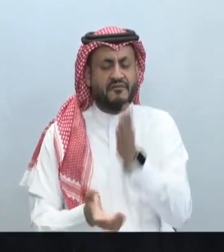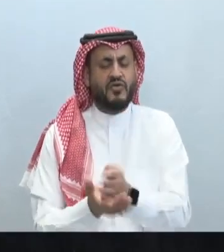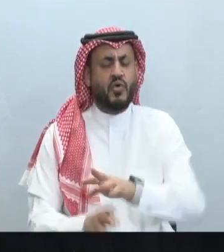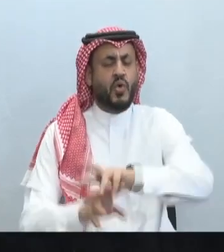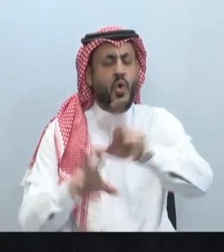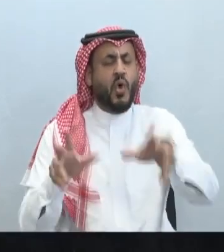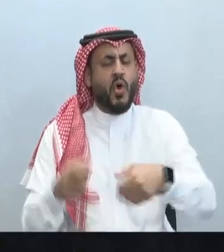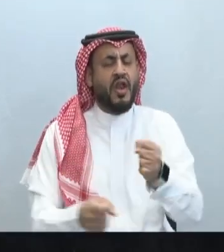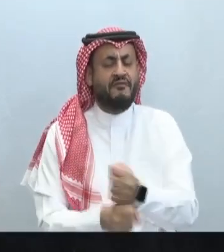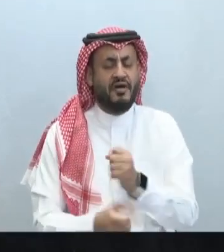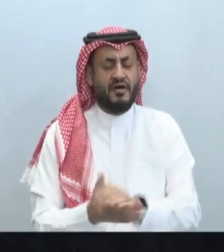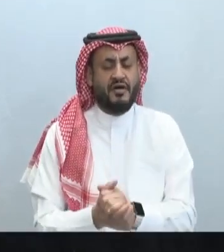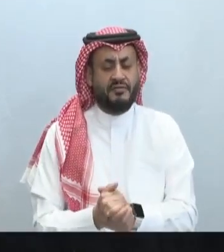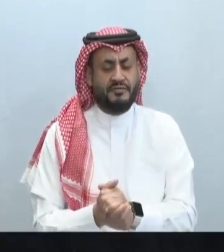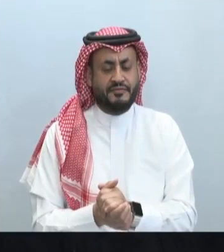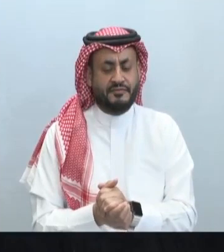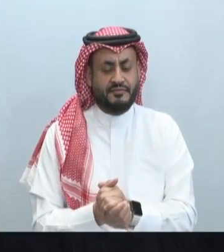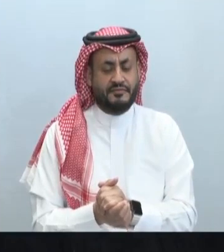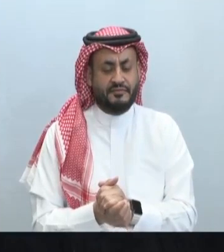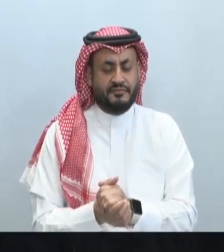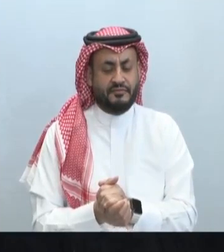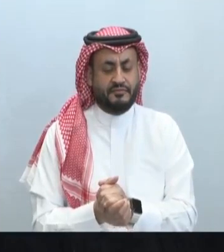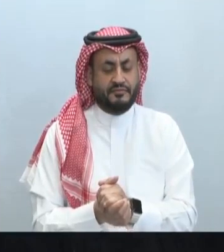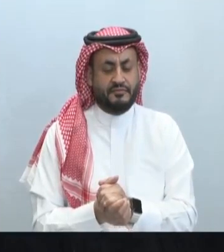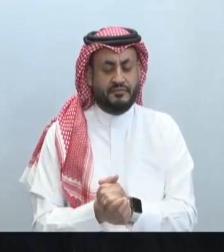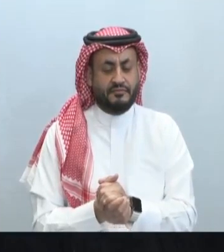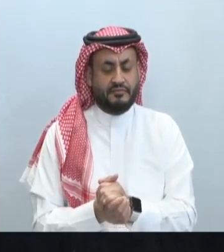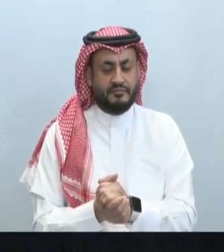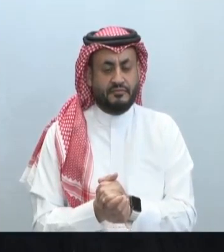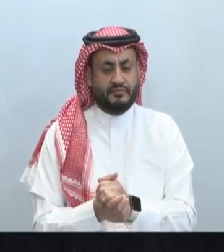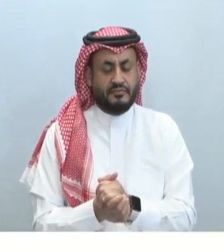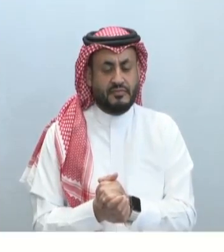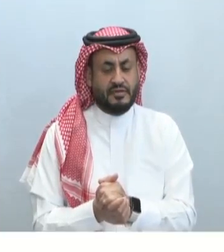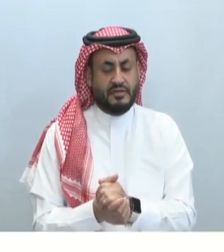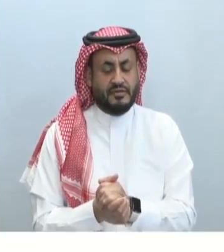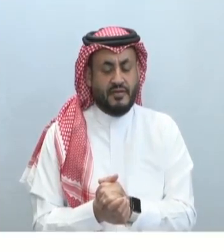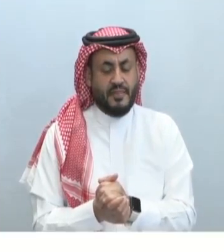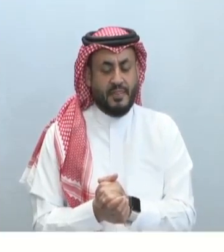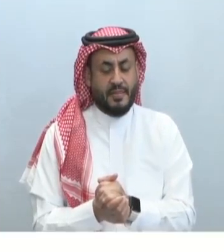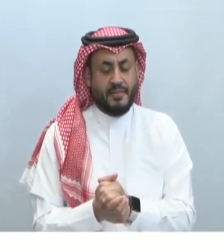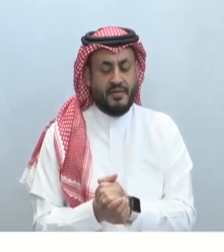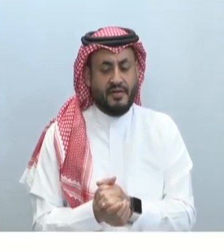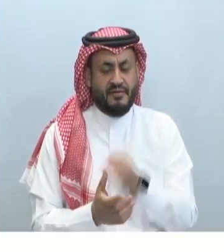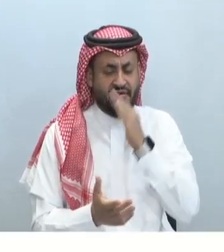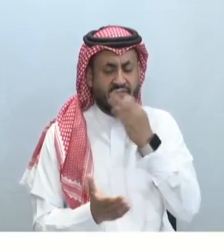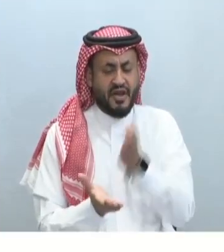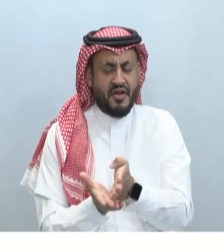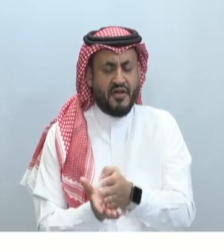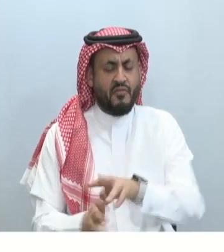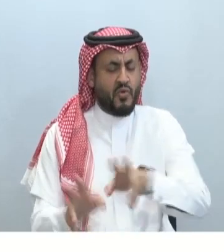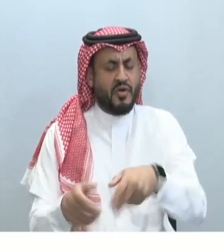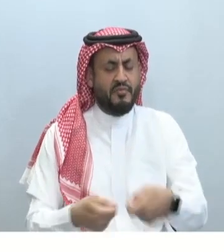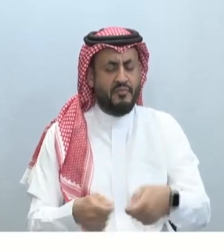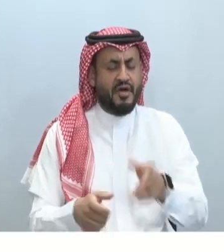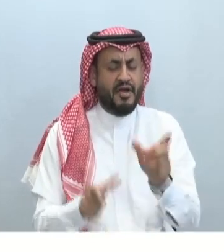في جميع احواله ليس كذلك نعم يكون صادقا يكون امينا في التعامل مع الناس